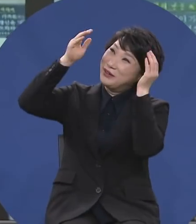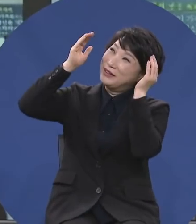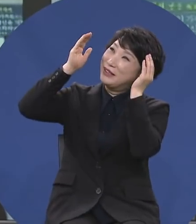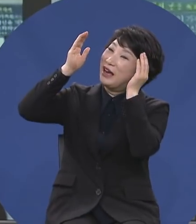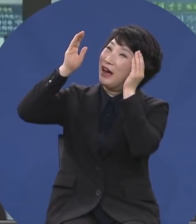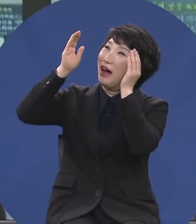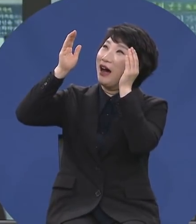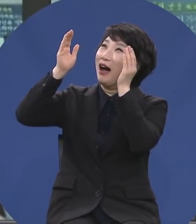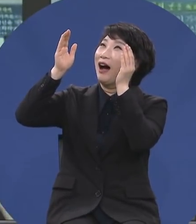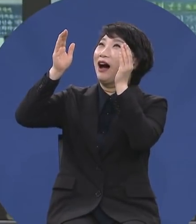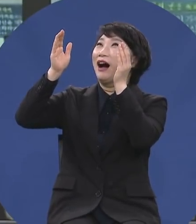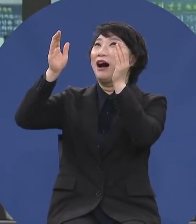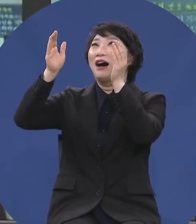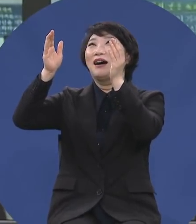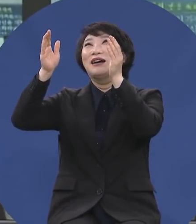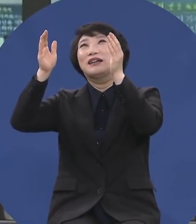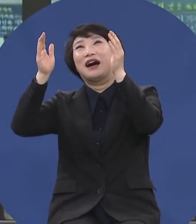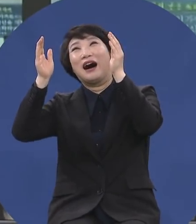천국